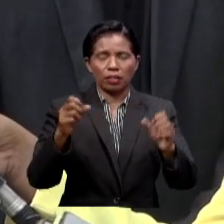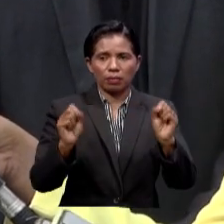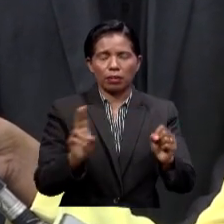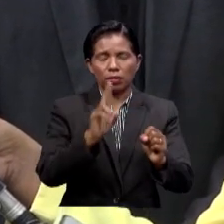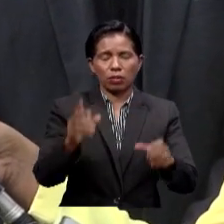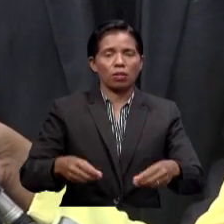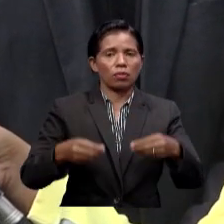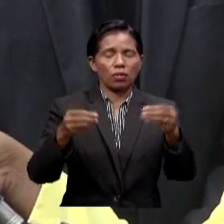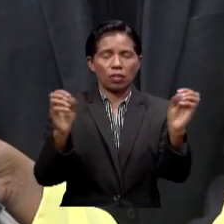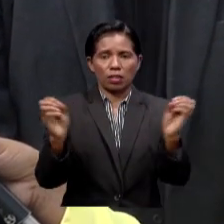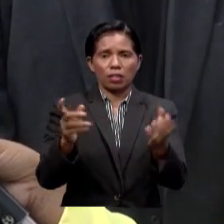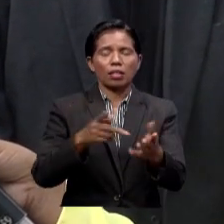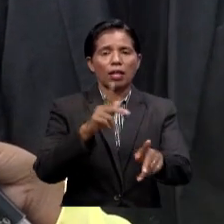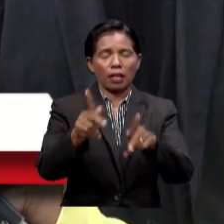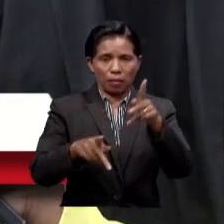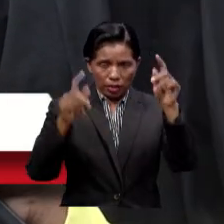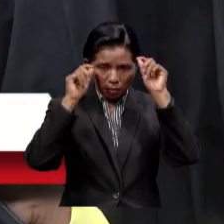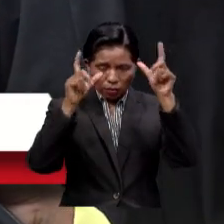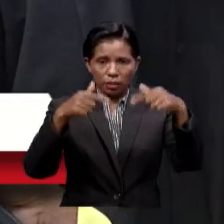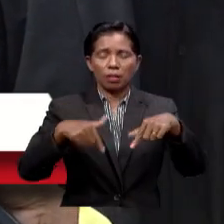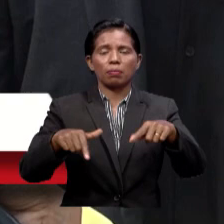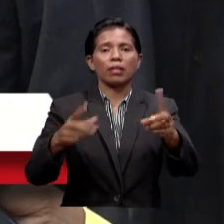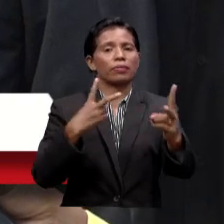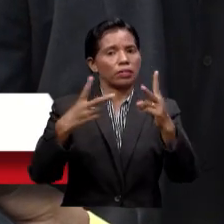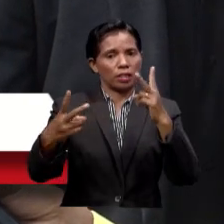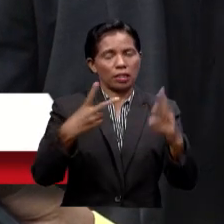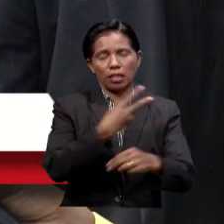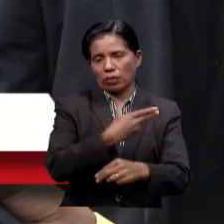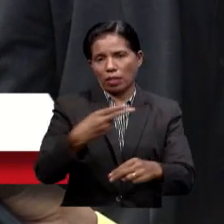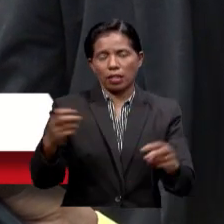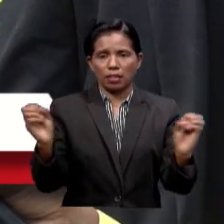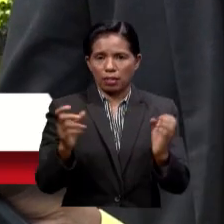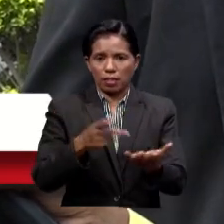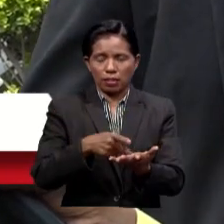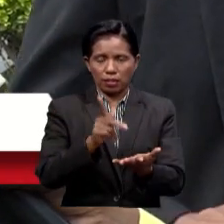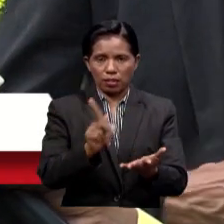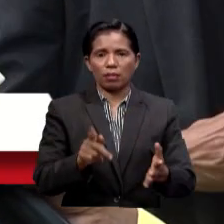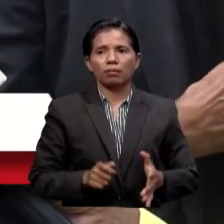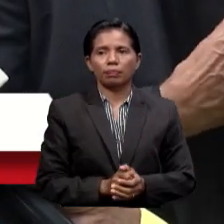visa kunjungan bagi warga negara Timor Leste. Dan ini satu apa